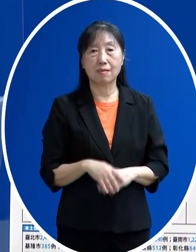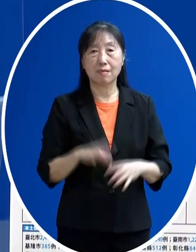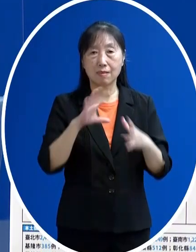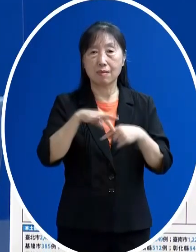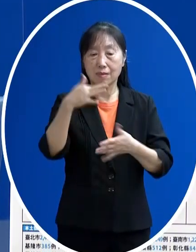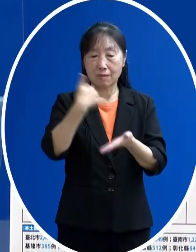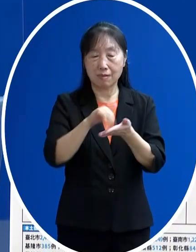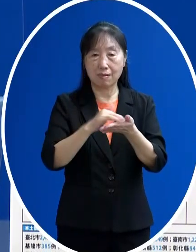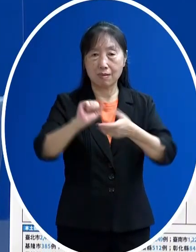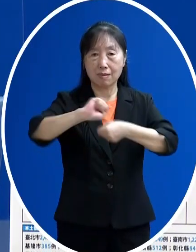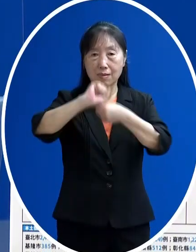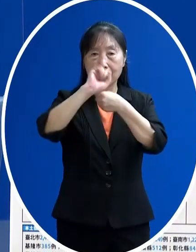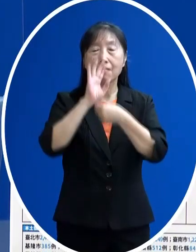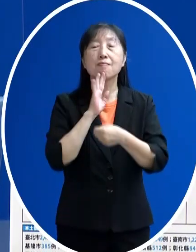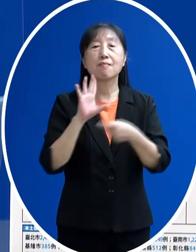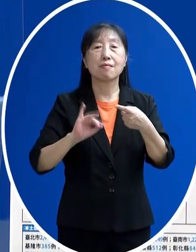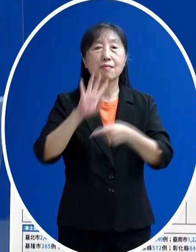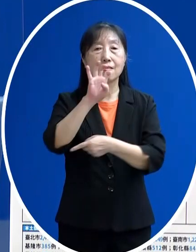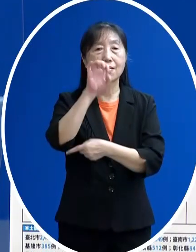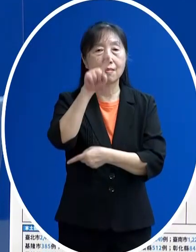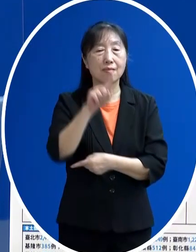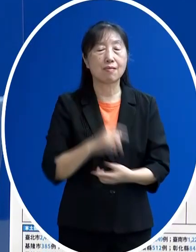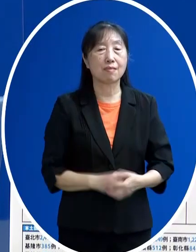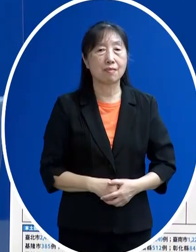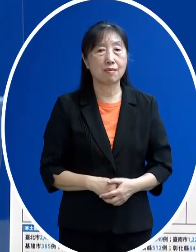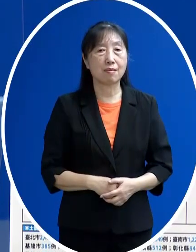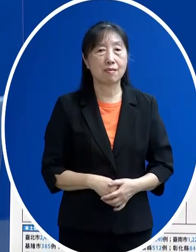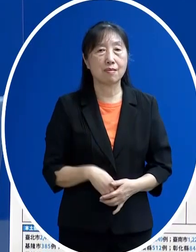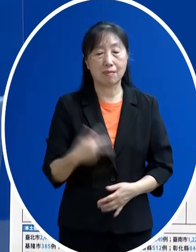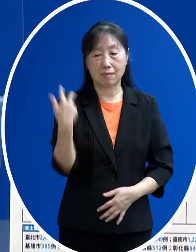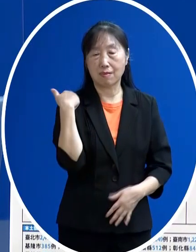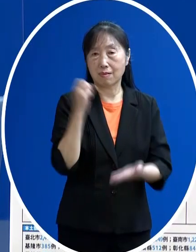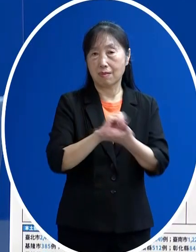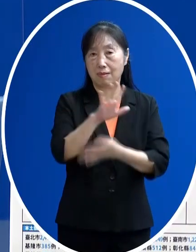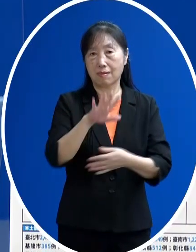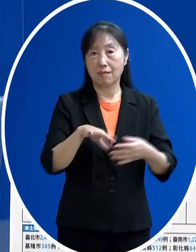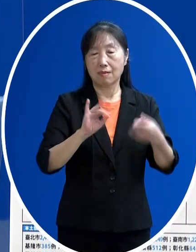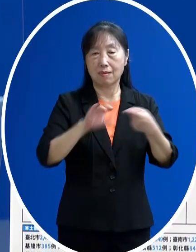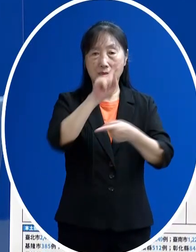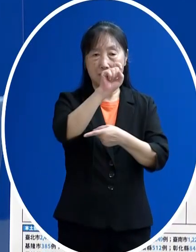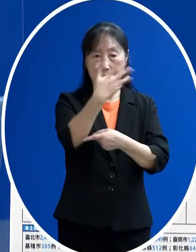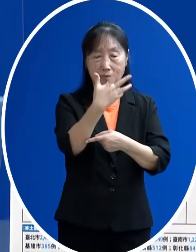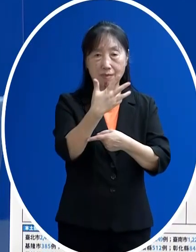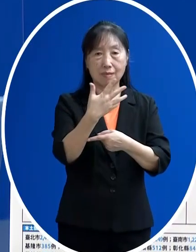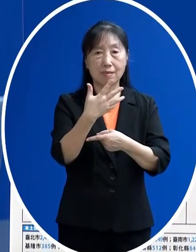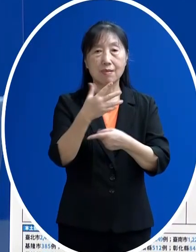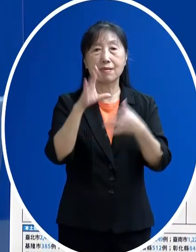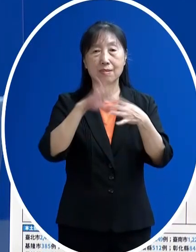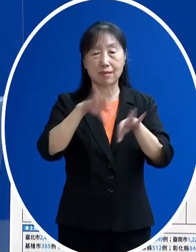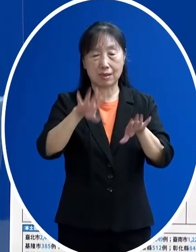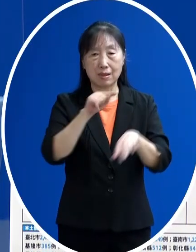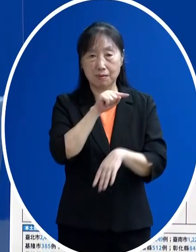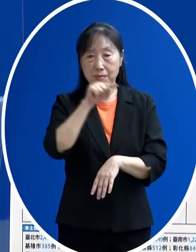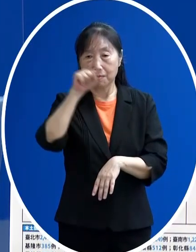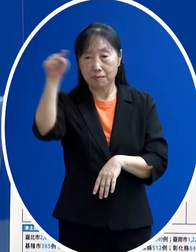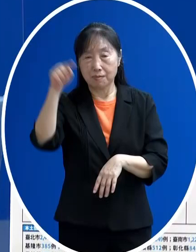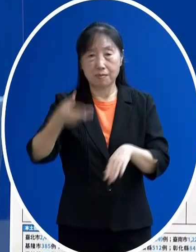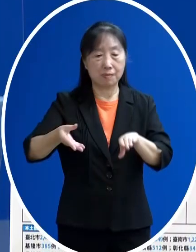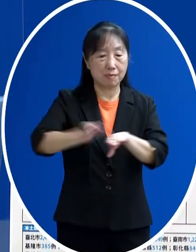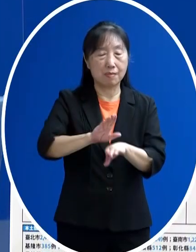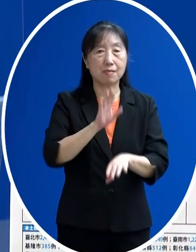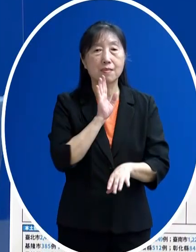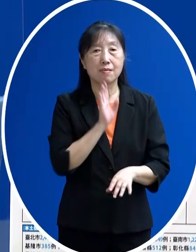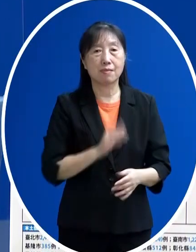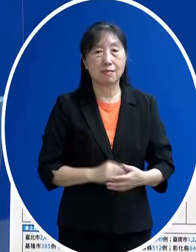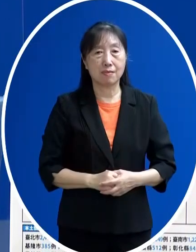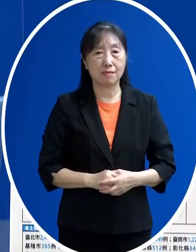经升高到 40.1% 哦。上一周跟大家报告的时候是 18% 哦，所以有一个这样的一个翻倍的一个